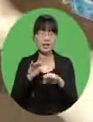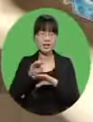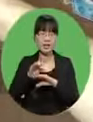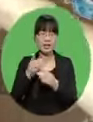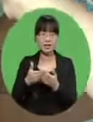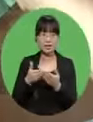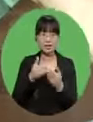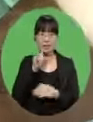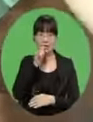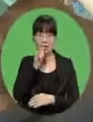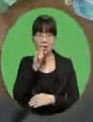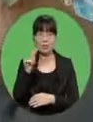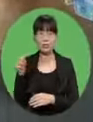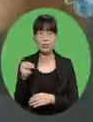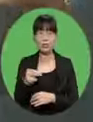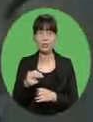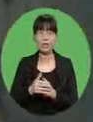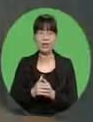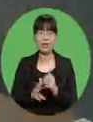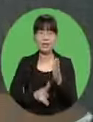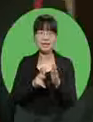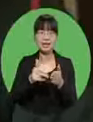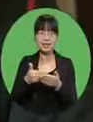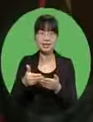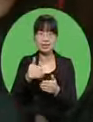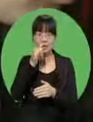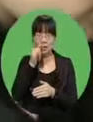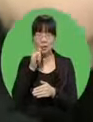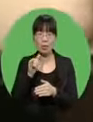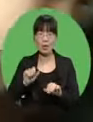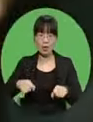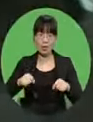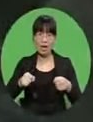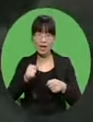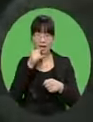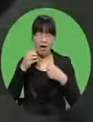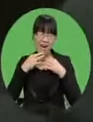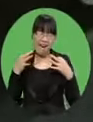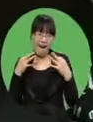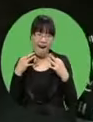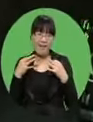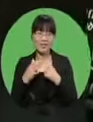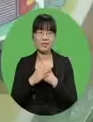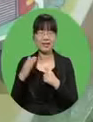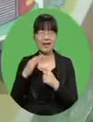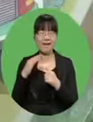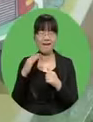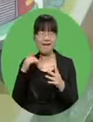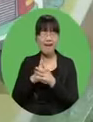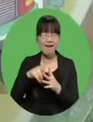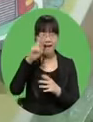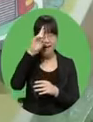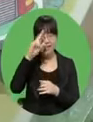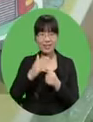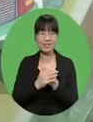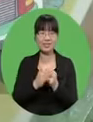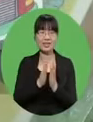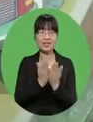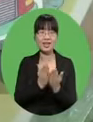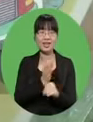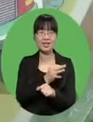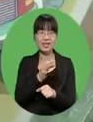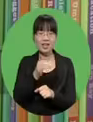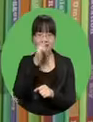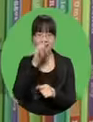차그림만 있거나 뭐 기차 그림이 있거나 오토바이만 나와도 환호성을 지르니까 아 이거다 싶어서 그런 책들만 구입을 했어요.